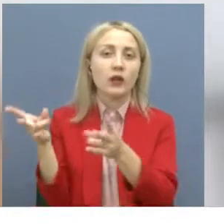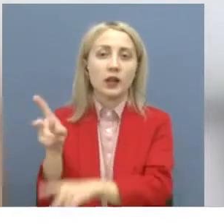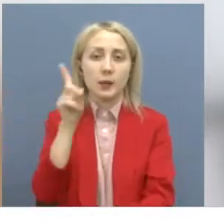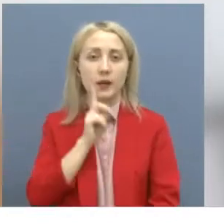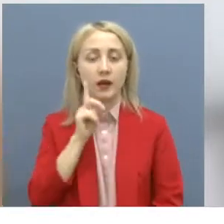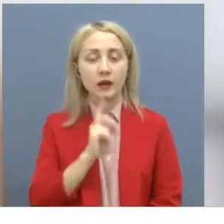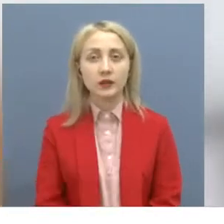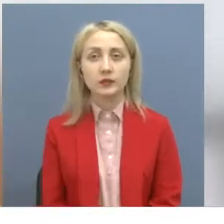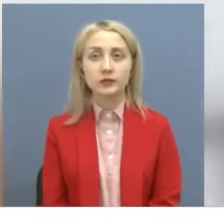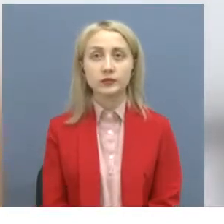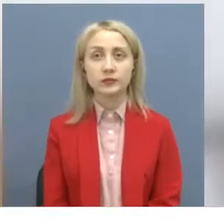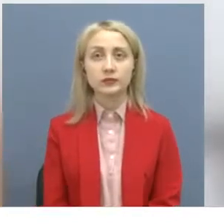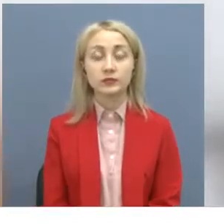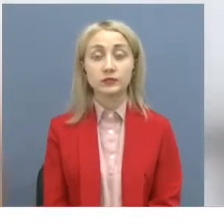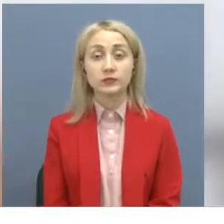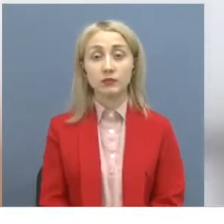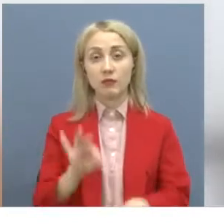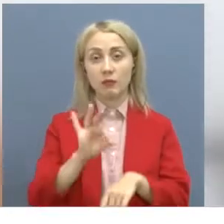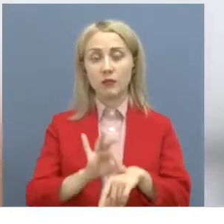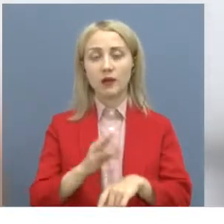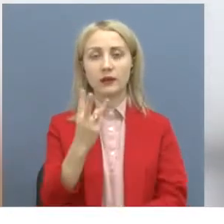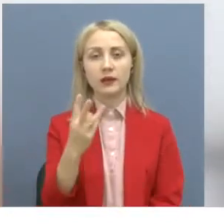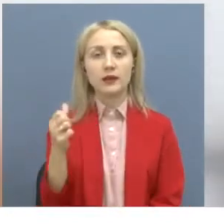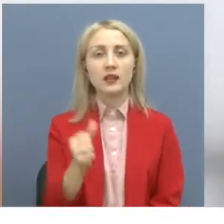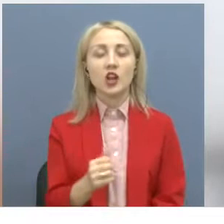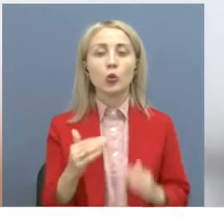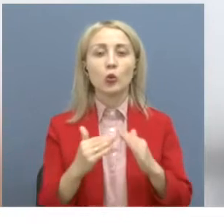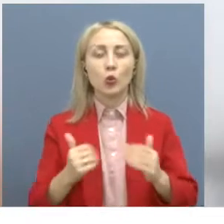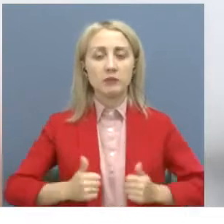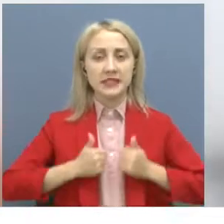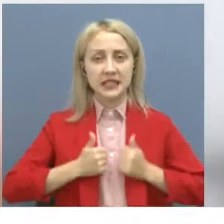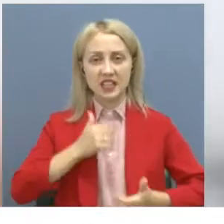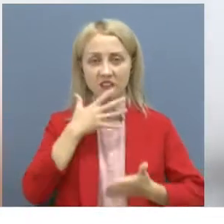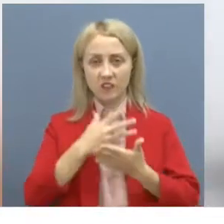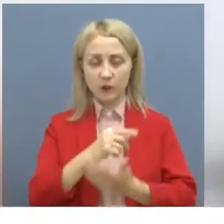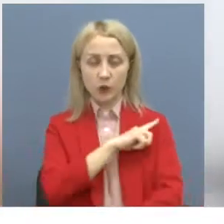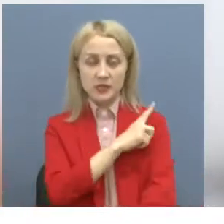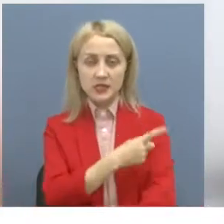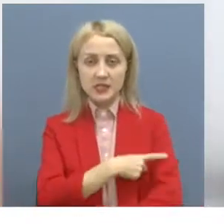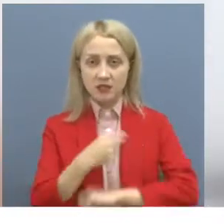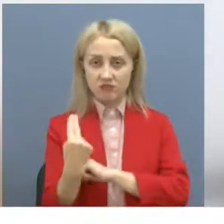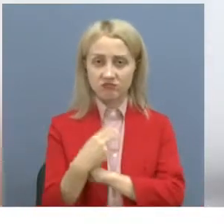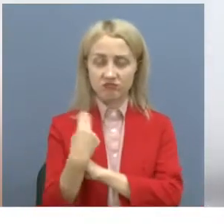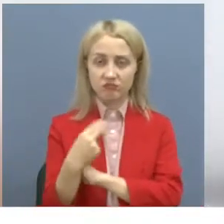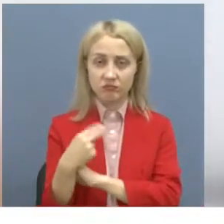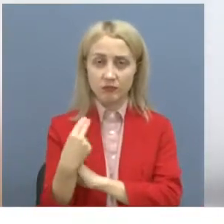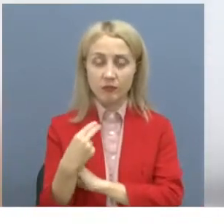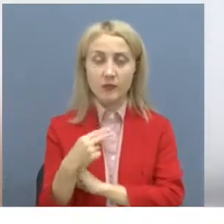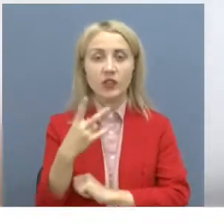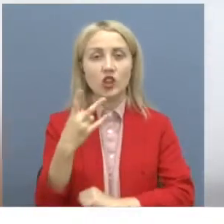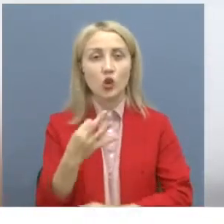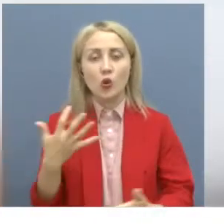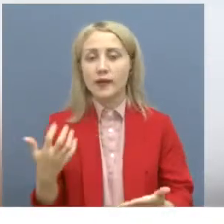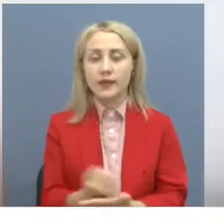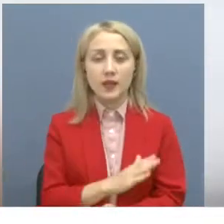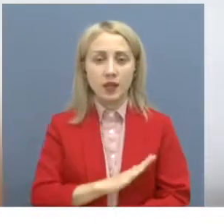бороться. Мен ауруханаға өткен дүйсенбі түстім. Екінші апта осындамын. Барлық дәрігерлер мен медициналық қызметкерлерге алғыс айтам.